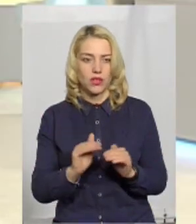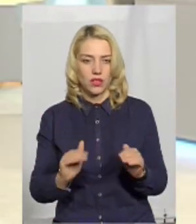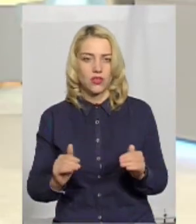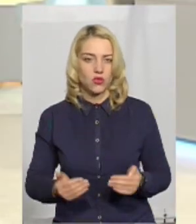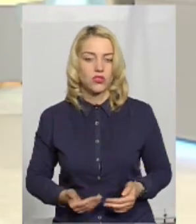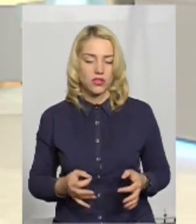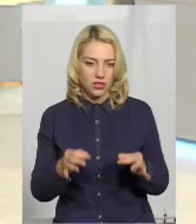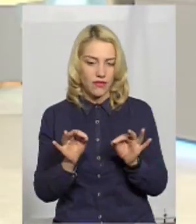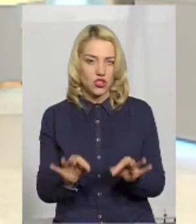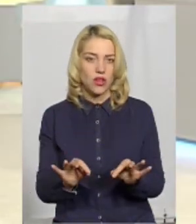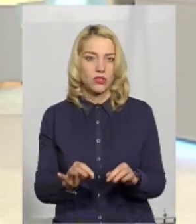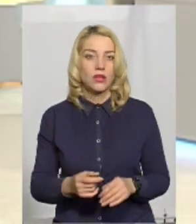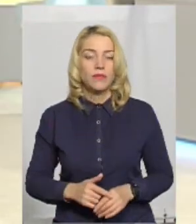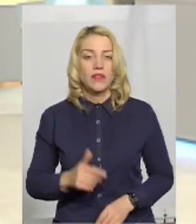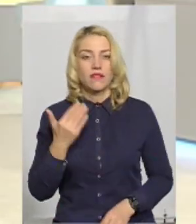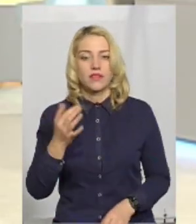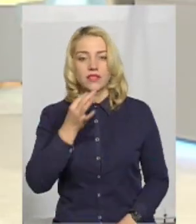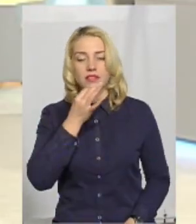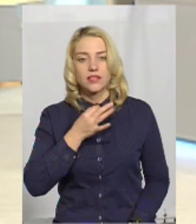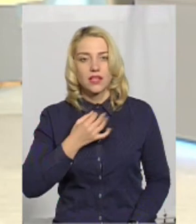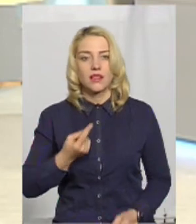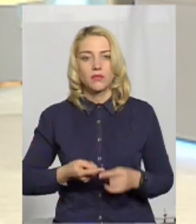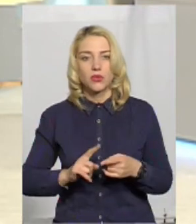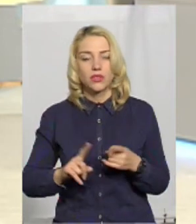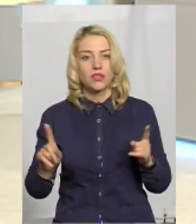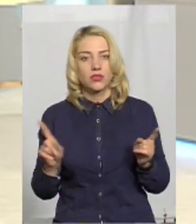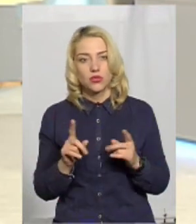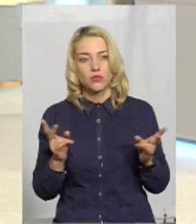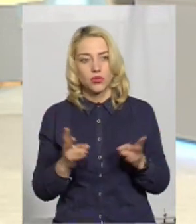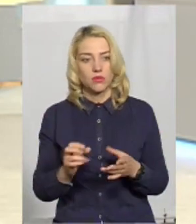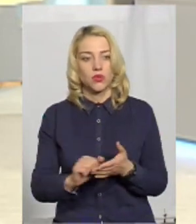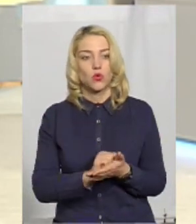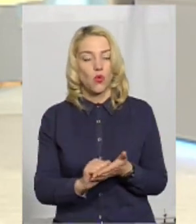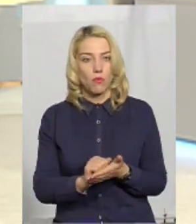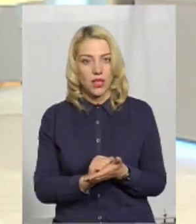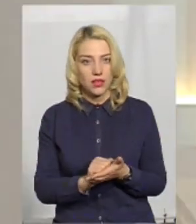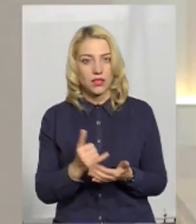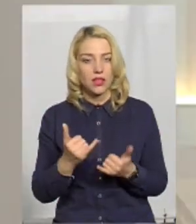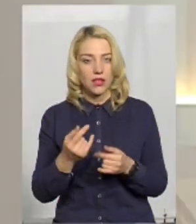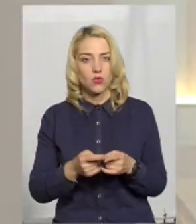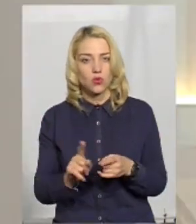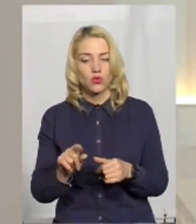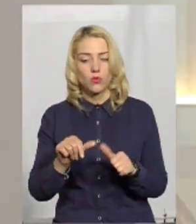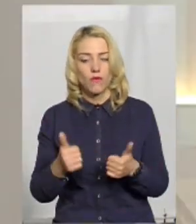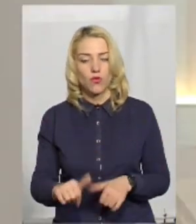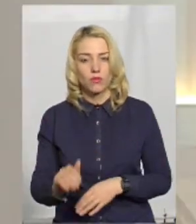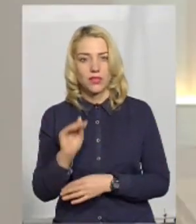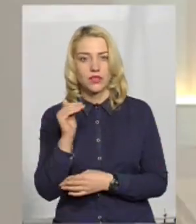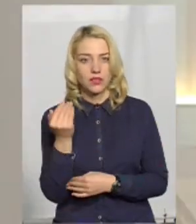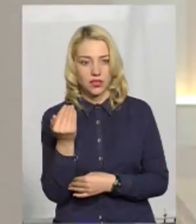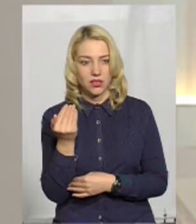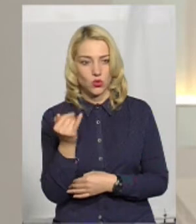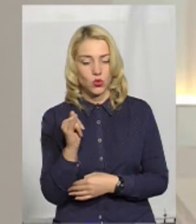Звичайно. Ви вже сказали про те, що потрібні документи для того, щоб оформити дитину